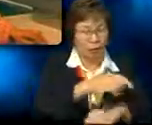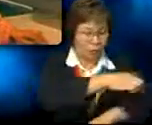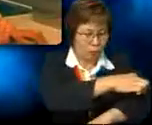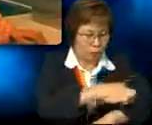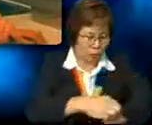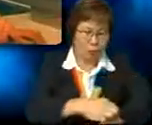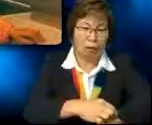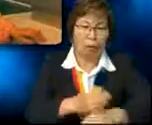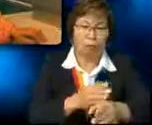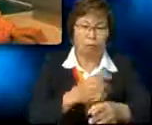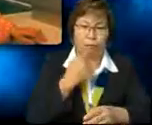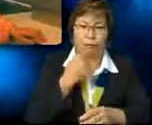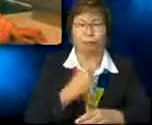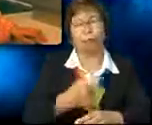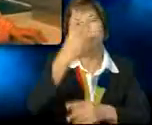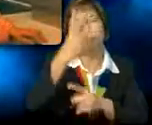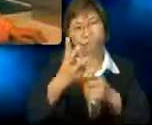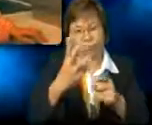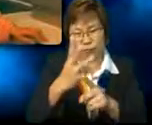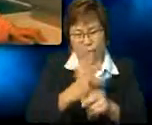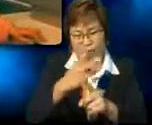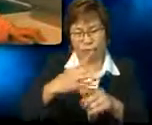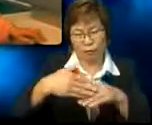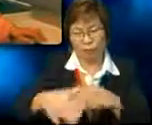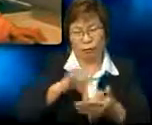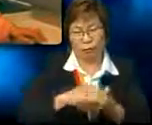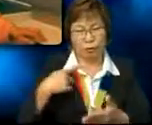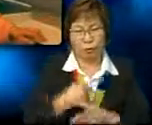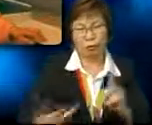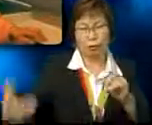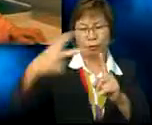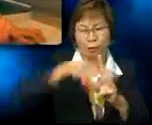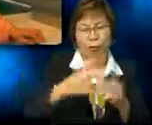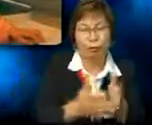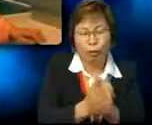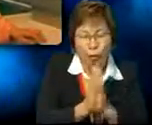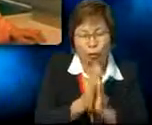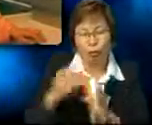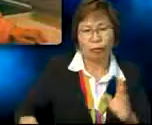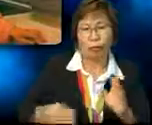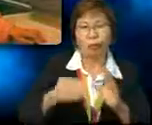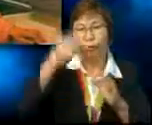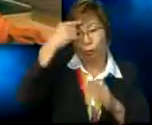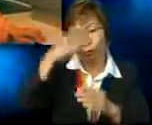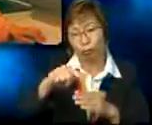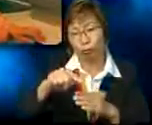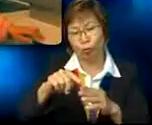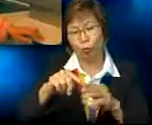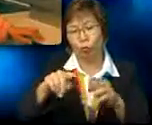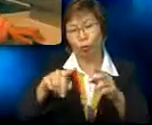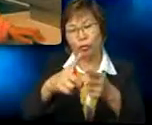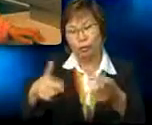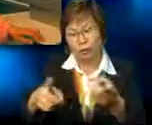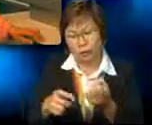ortopedik selama sekurangnya 6 bulan. Selepas tu kita patut memohon untuk masters,